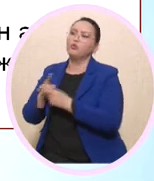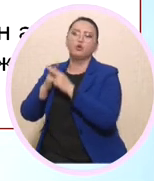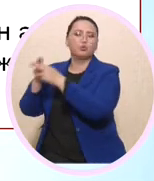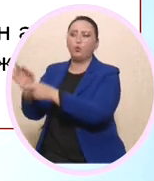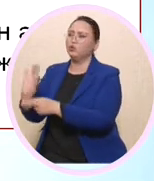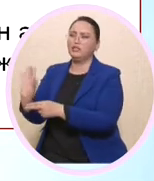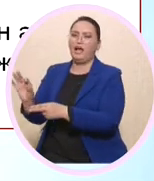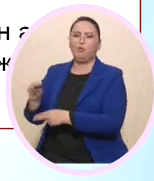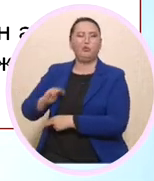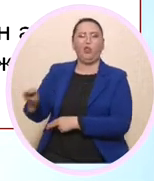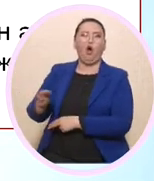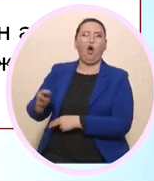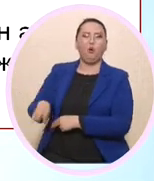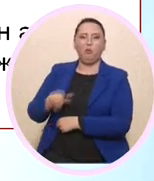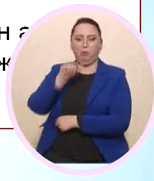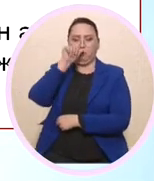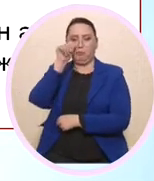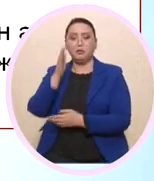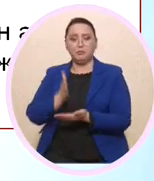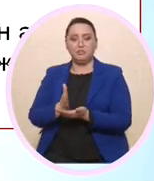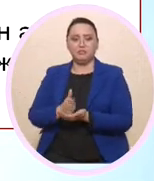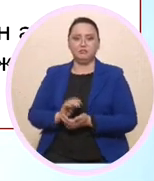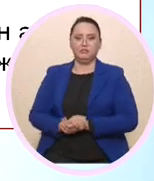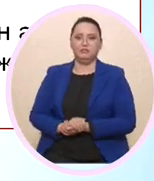За хүүхдүүдээ тэмдэг дээрээ тэмдэглэж аваарай.